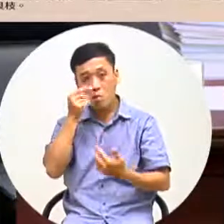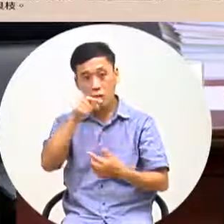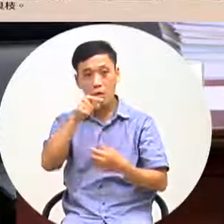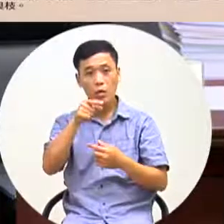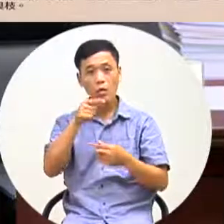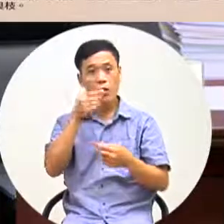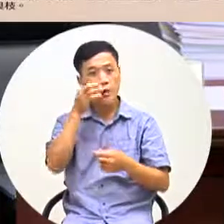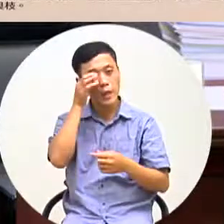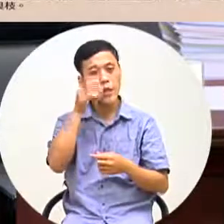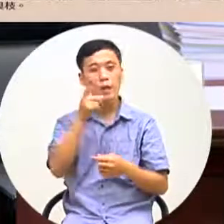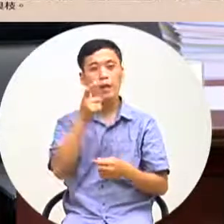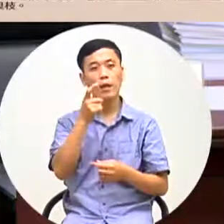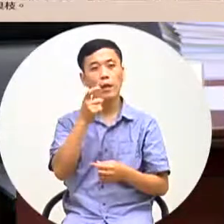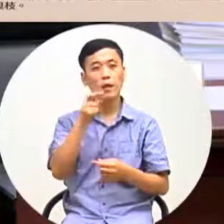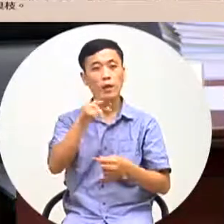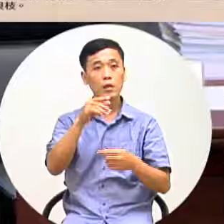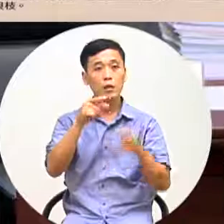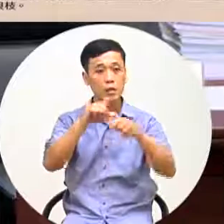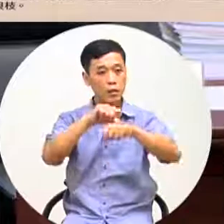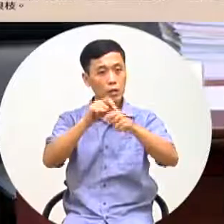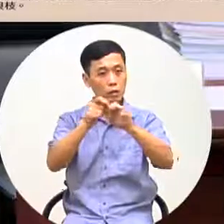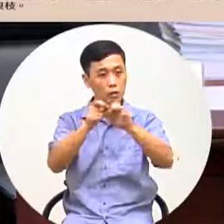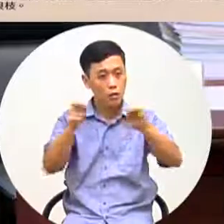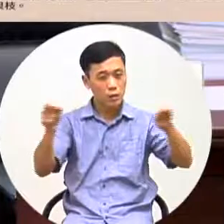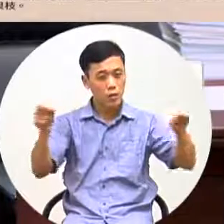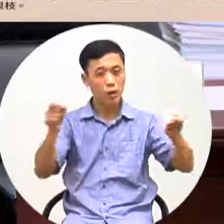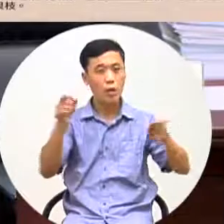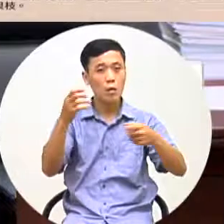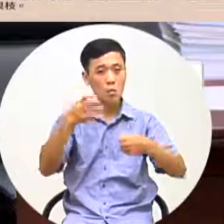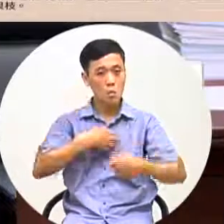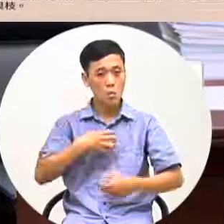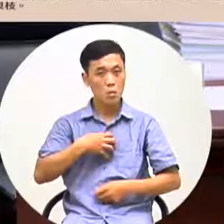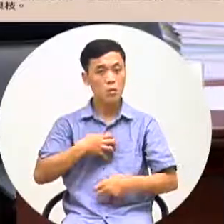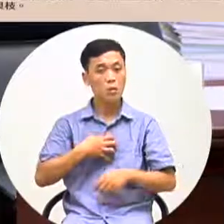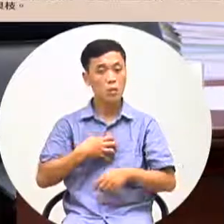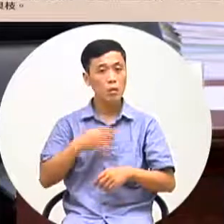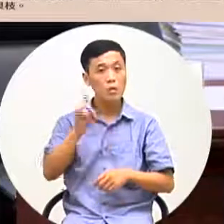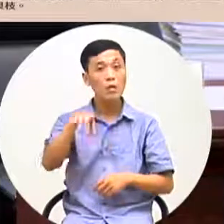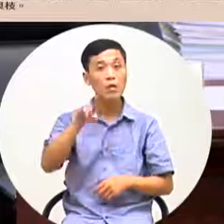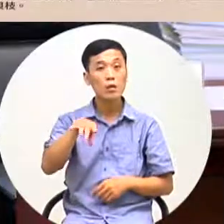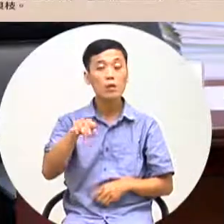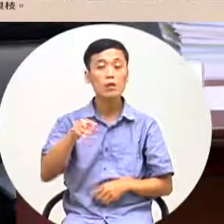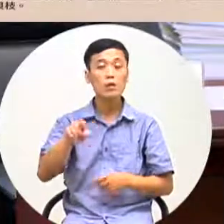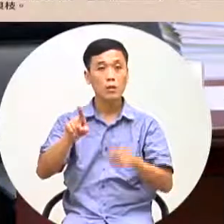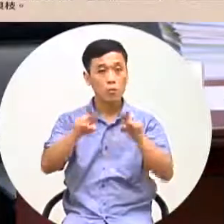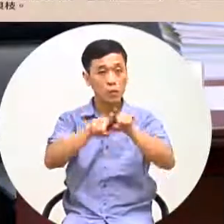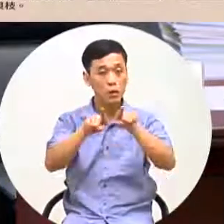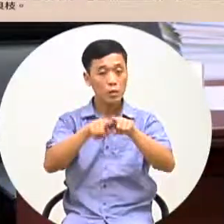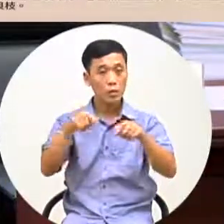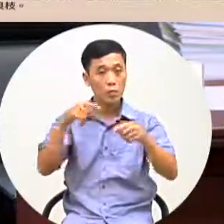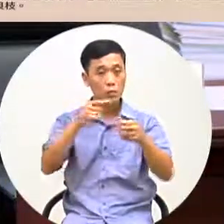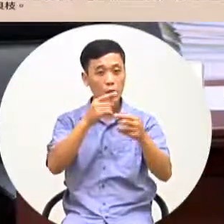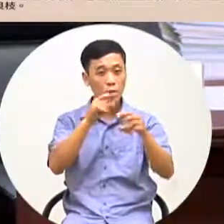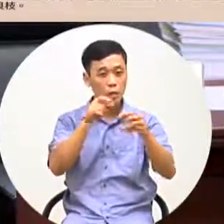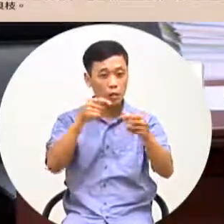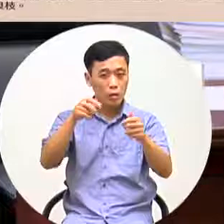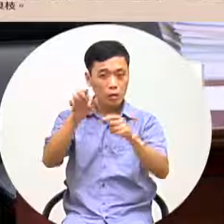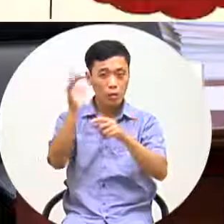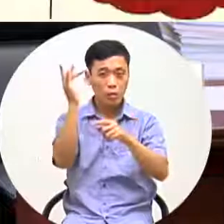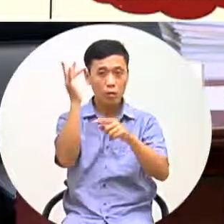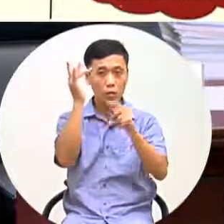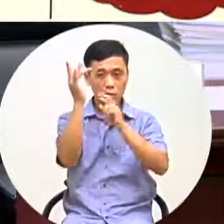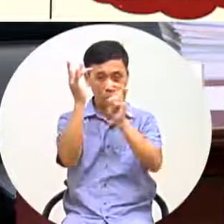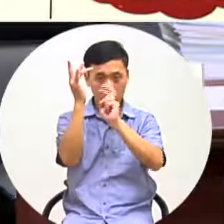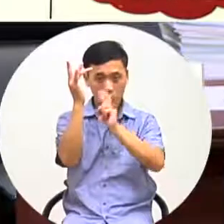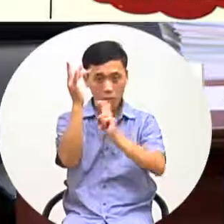害在哪里？那其实可以从我们平常的每一滴一点的照顾里头去看到这些东西啊。哦，那所以